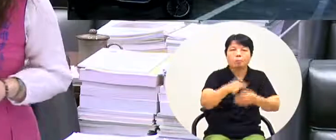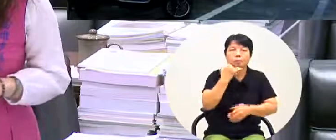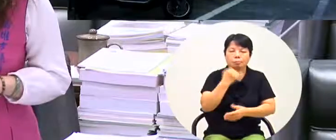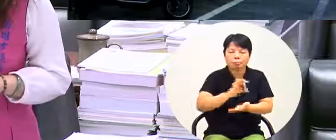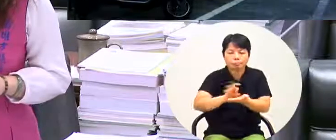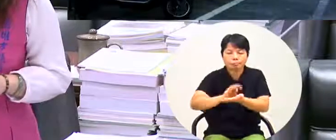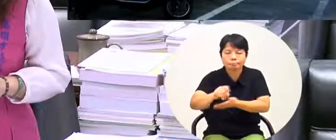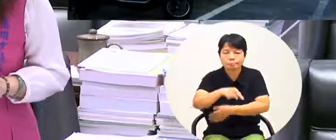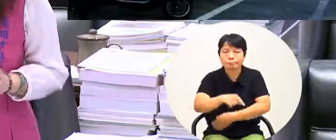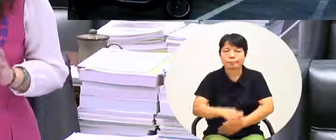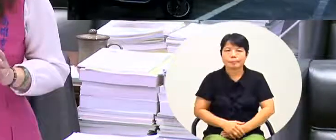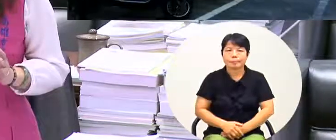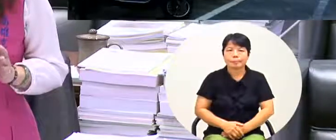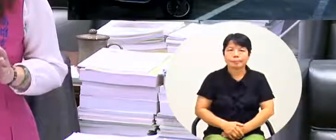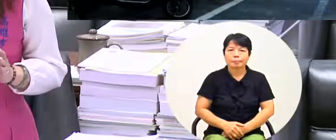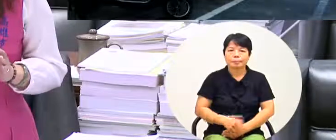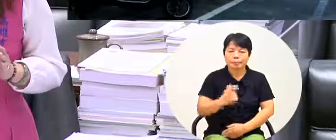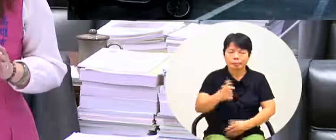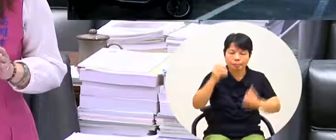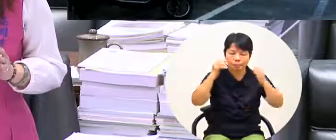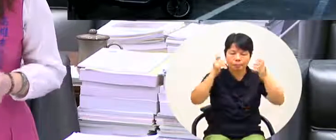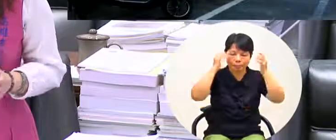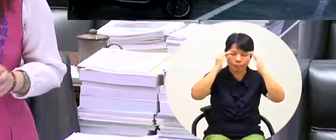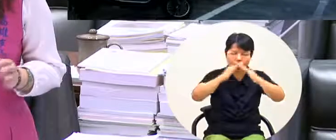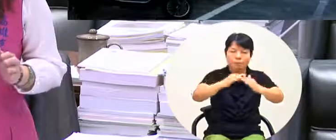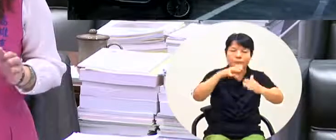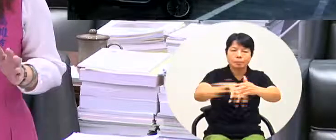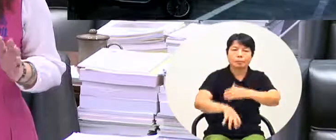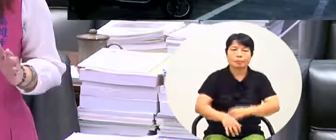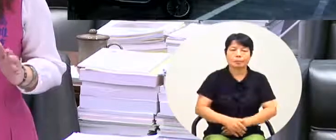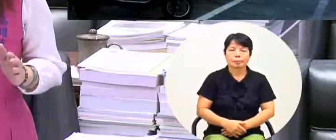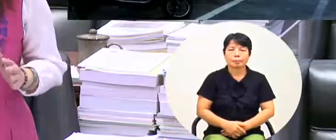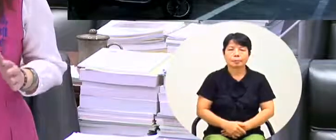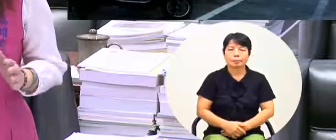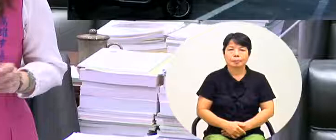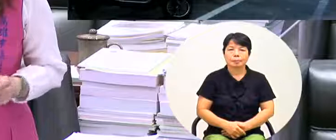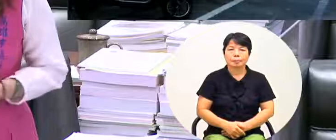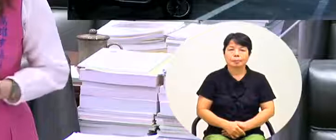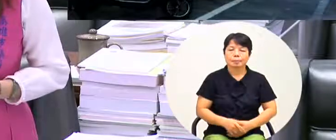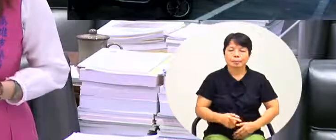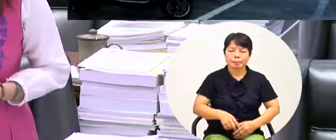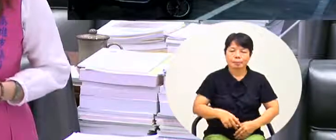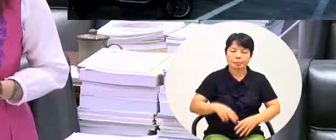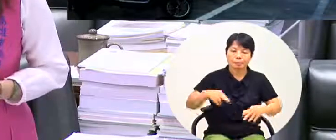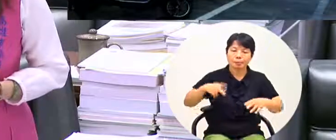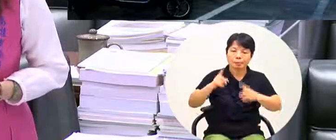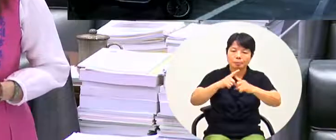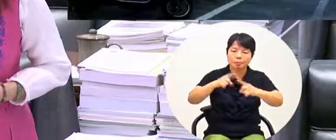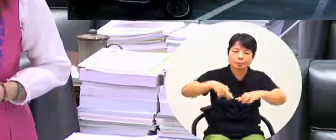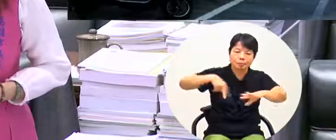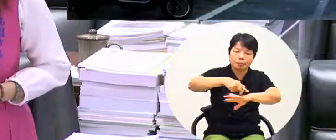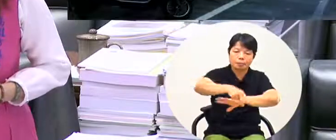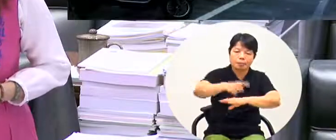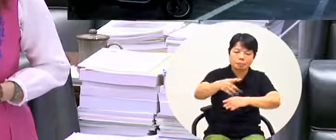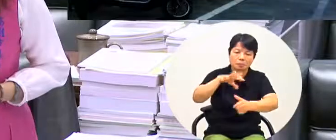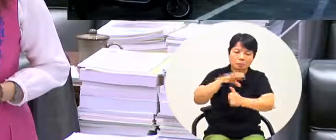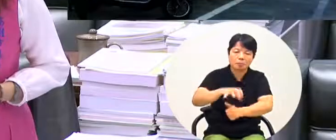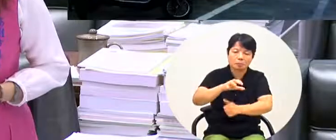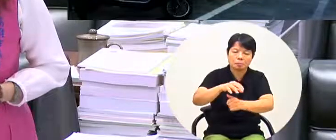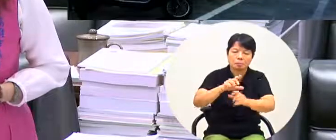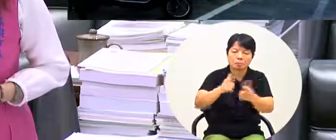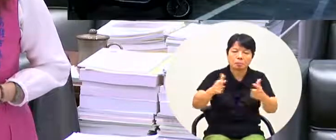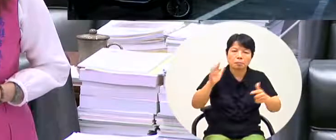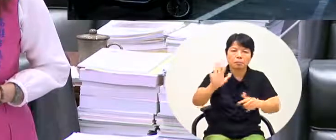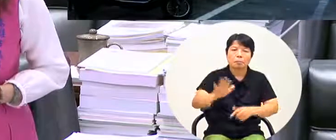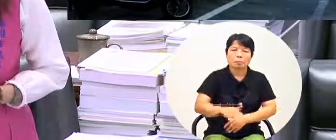城市里面其实人行道现在已经受限很多，所以你们现在人行道都不愿让人家放机车，